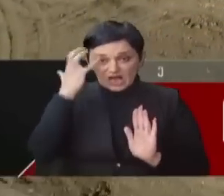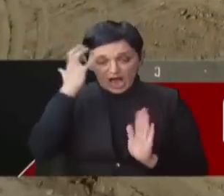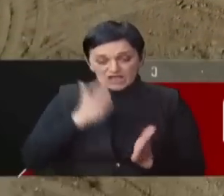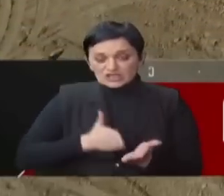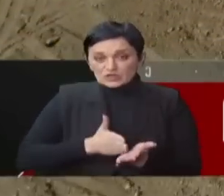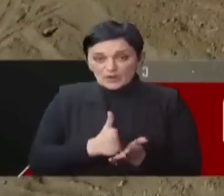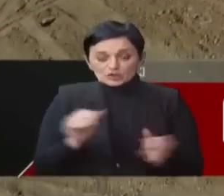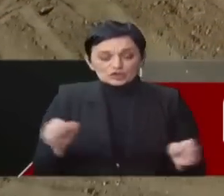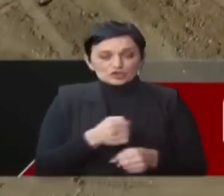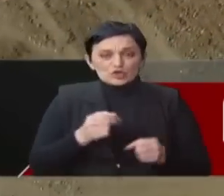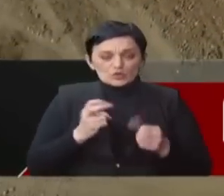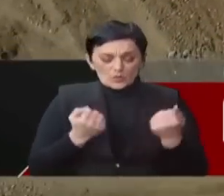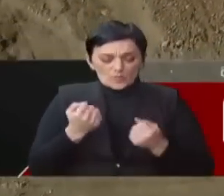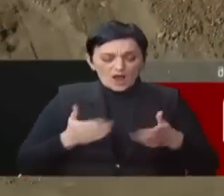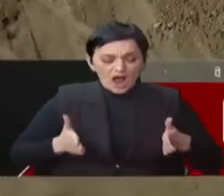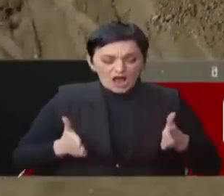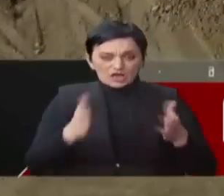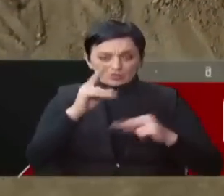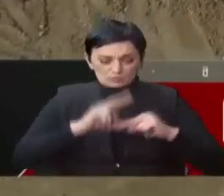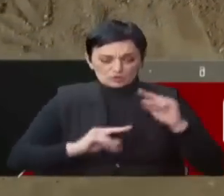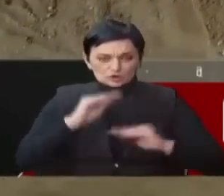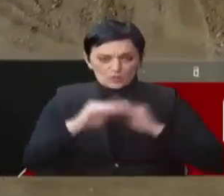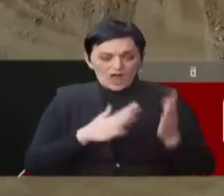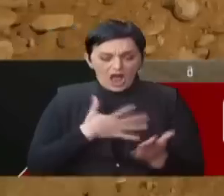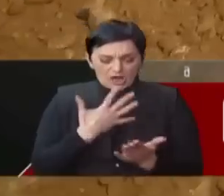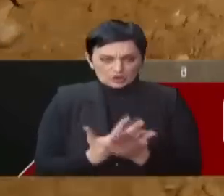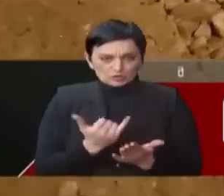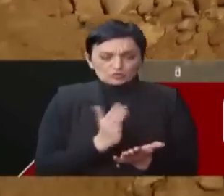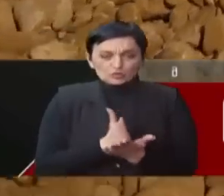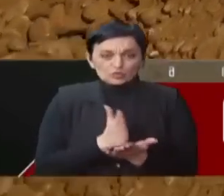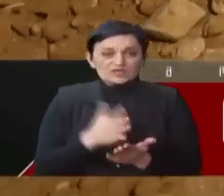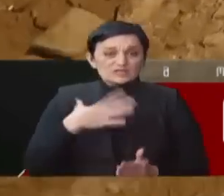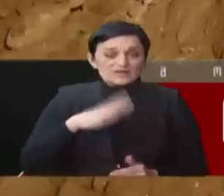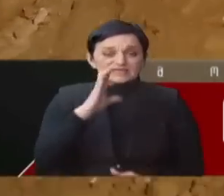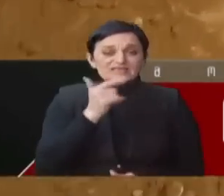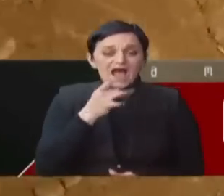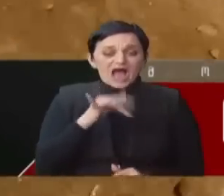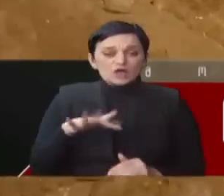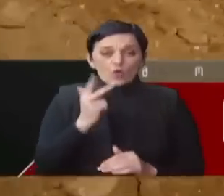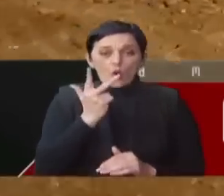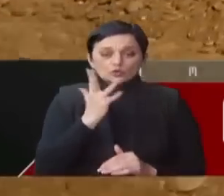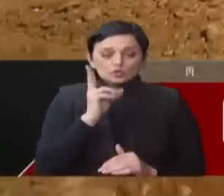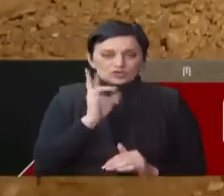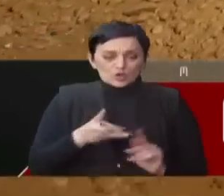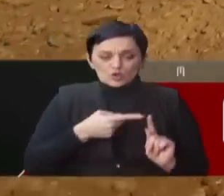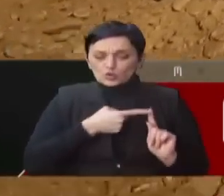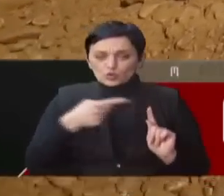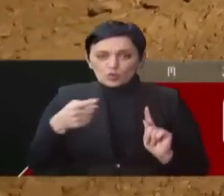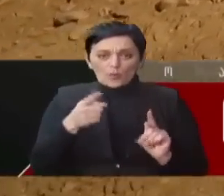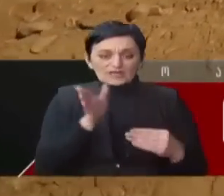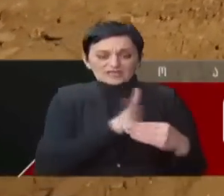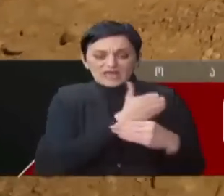მიმართულებით ჩქაროსნული ავტომაგისტრალის მშენებლობა აქტიურ ფაზაშია. თბილისი-საგარეჯოს 35 კილომეტრიანი გზა